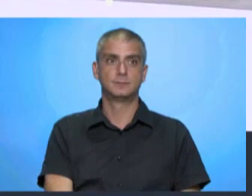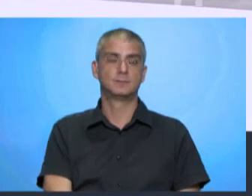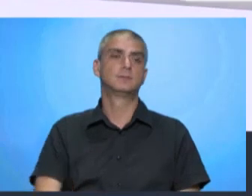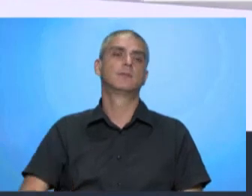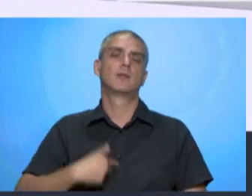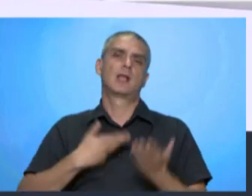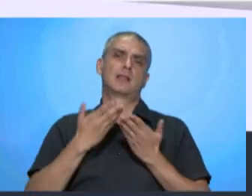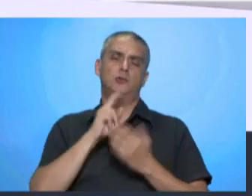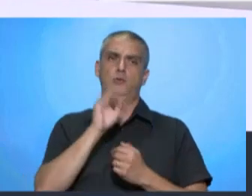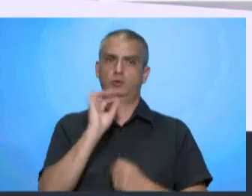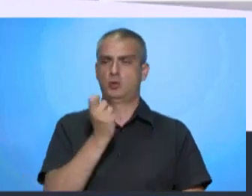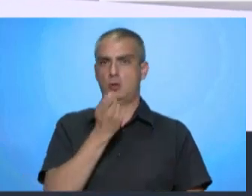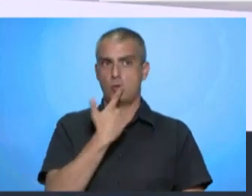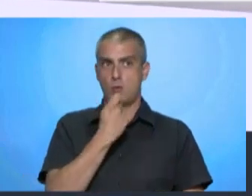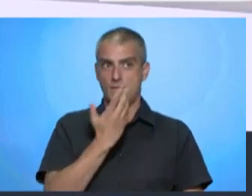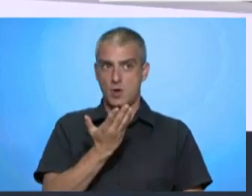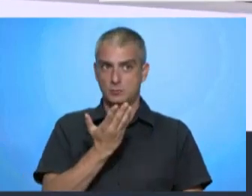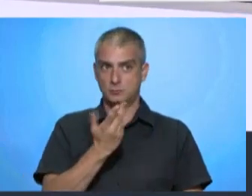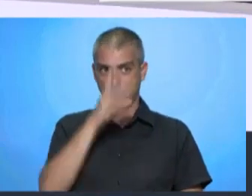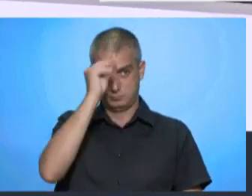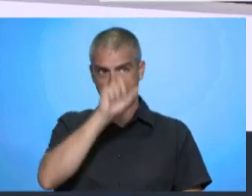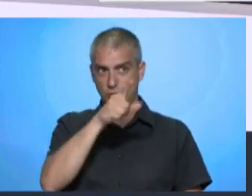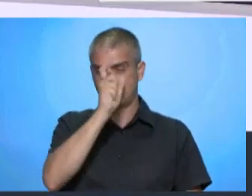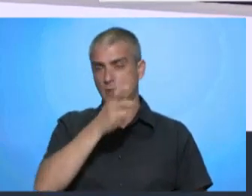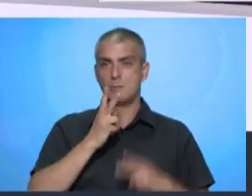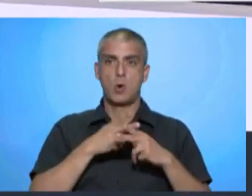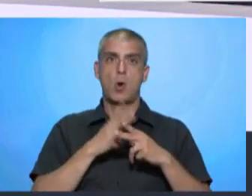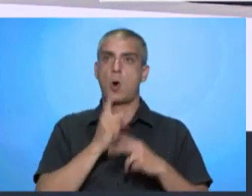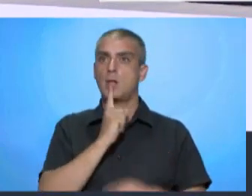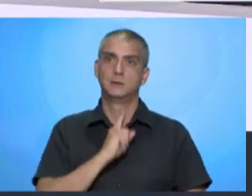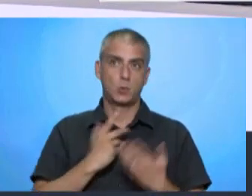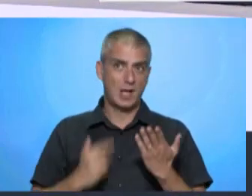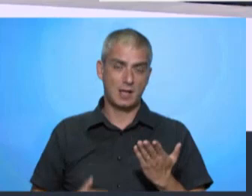אנחנו התייחסנו לנושא התרופות, הנאשם הזה הוא אדם חולה סכרת,